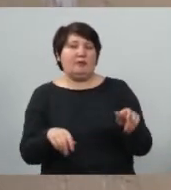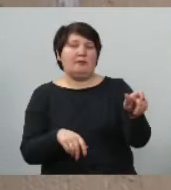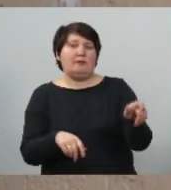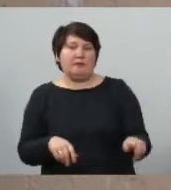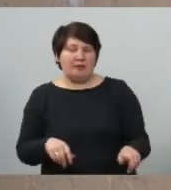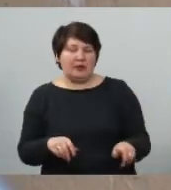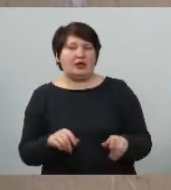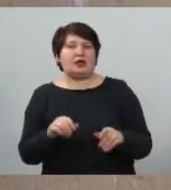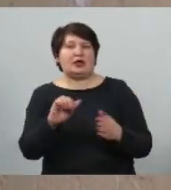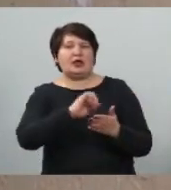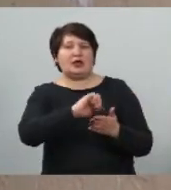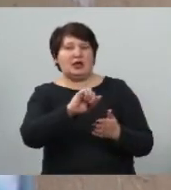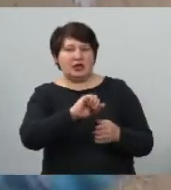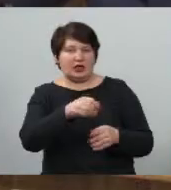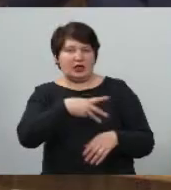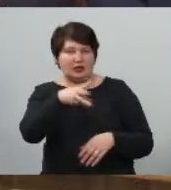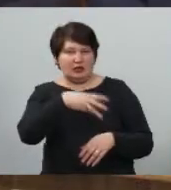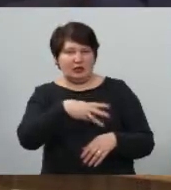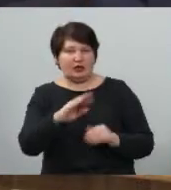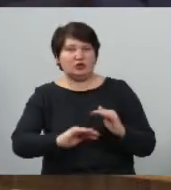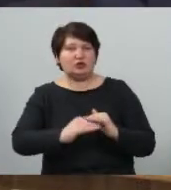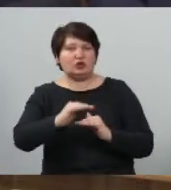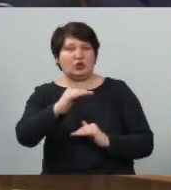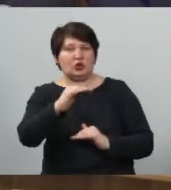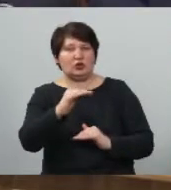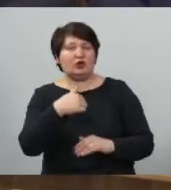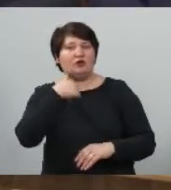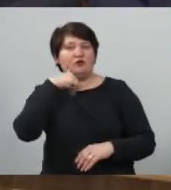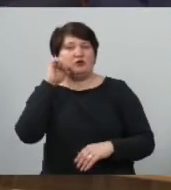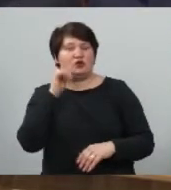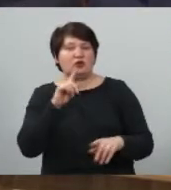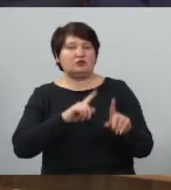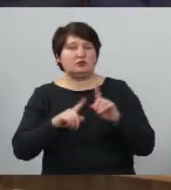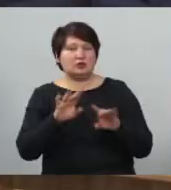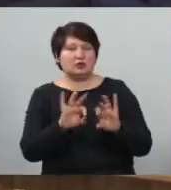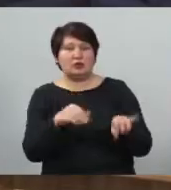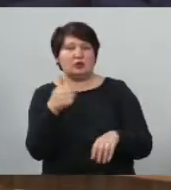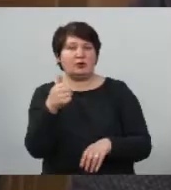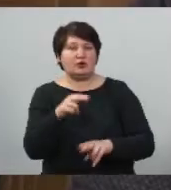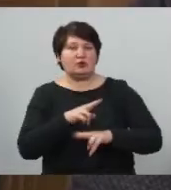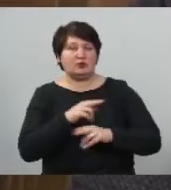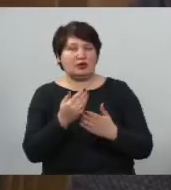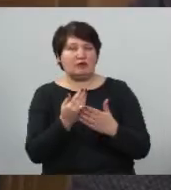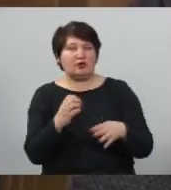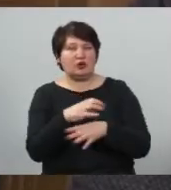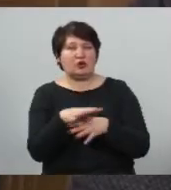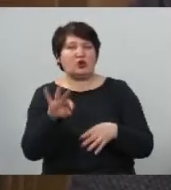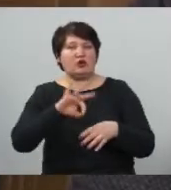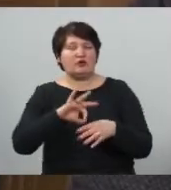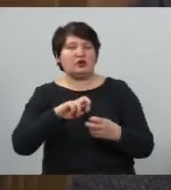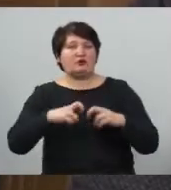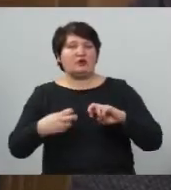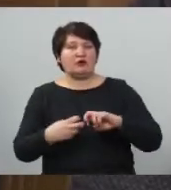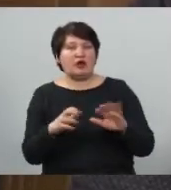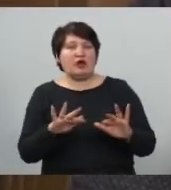орошено перила, орошено сходову клітину. Нагадаю, що вчора на брифінгу розповіли про першу смерть від коронавірусу в Івано-Франківську.